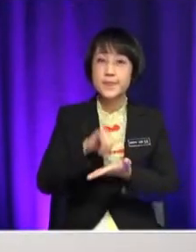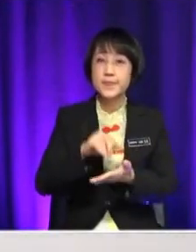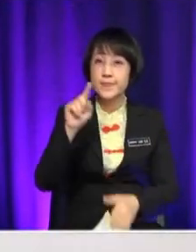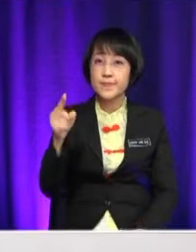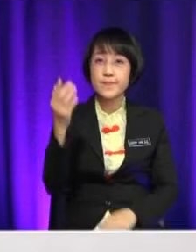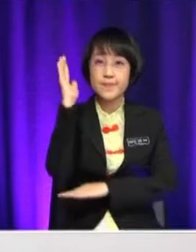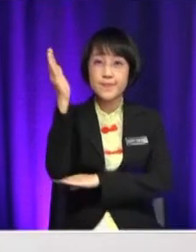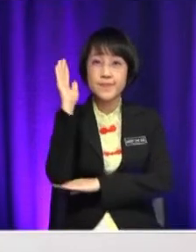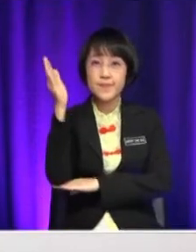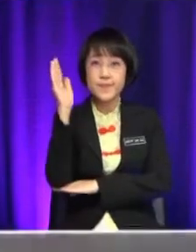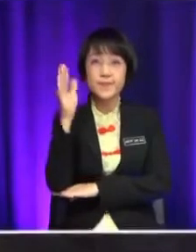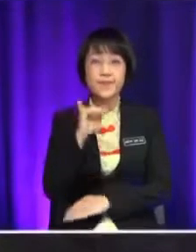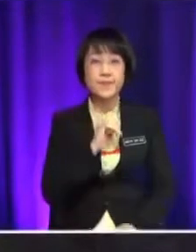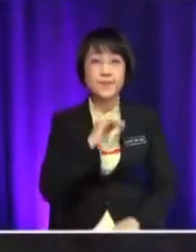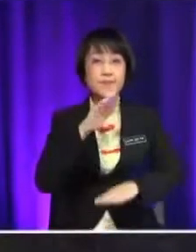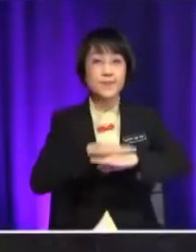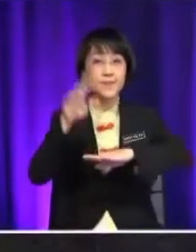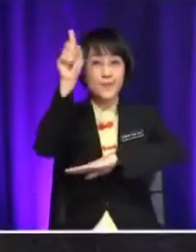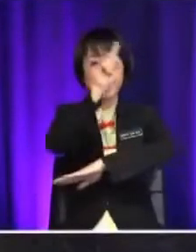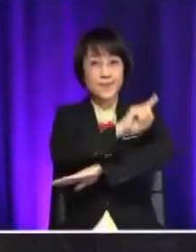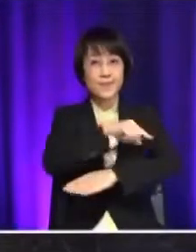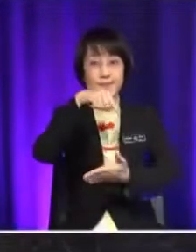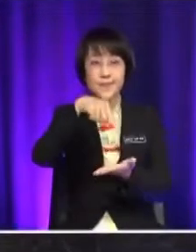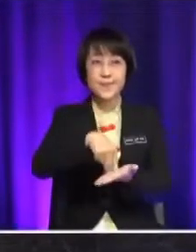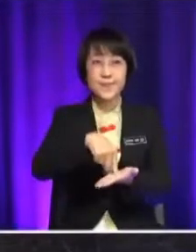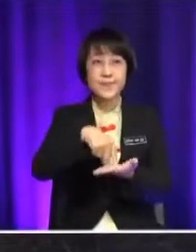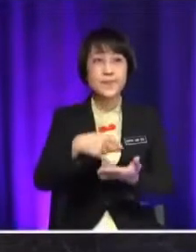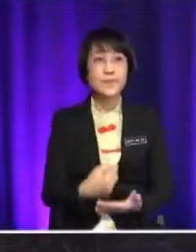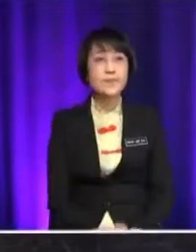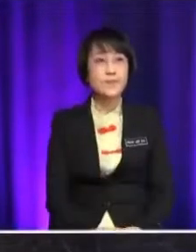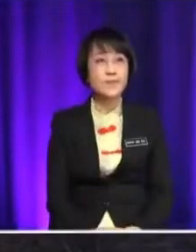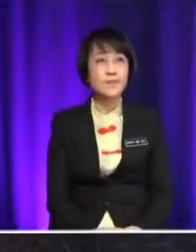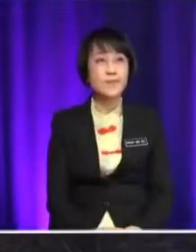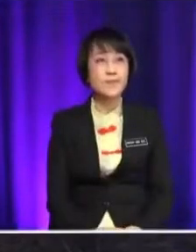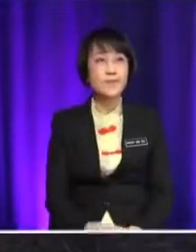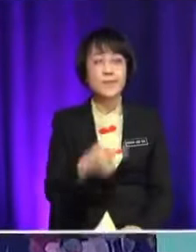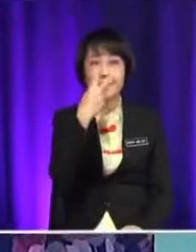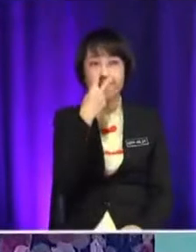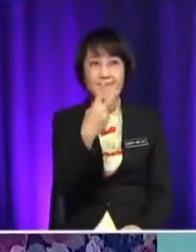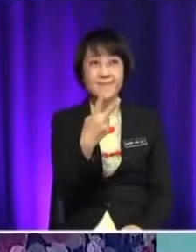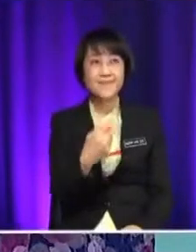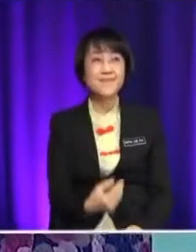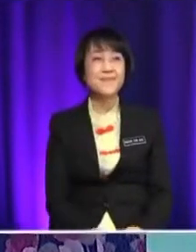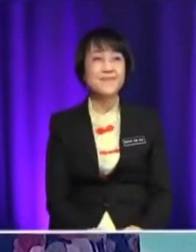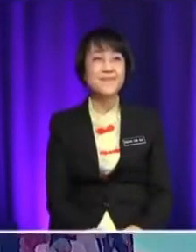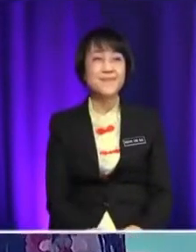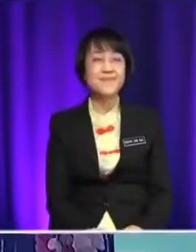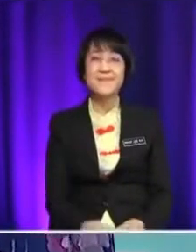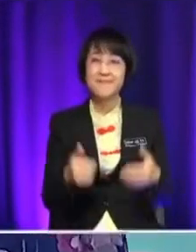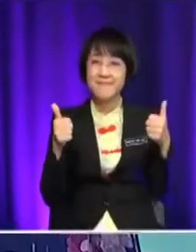hari ini. Okey, terima kasih, Faiz. Okey, Mira, nampak tak hero kita? Ini pun hero juga ni